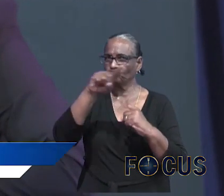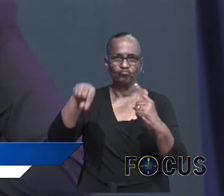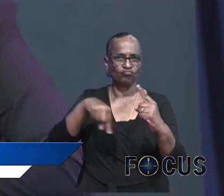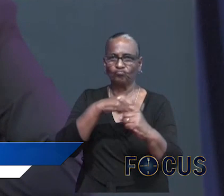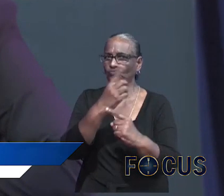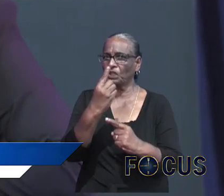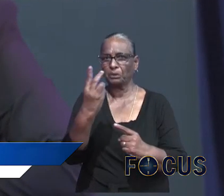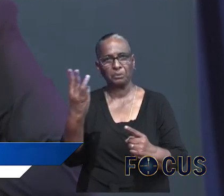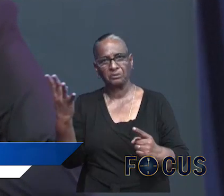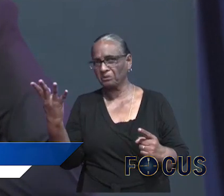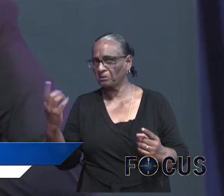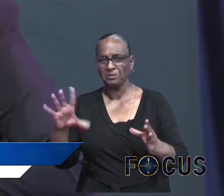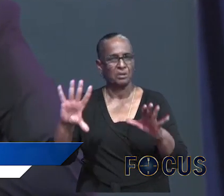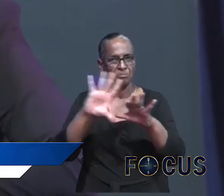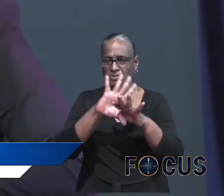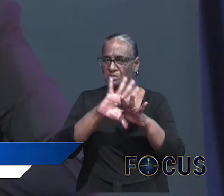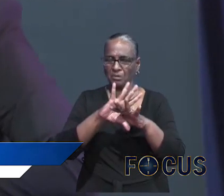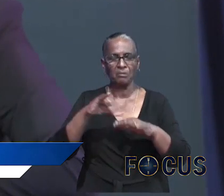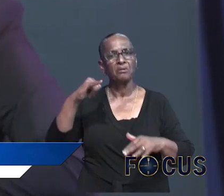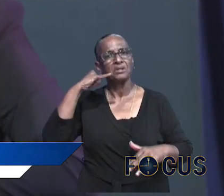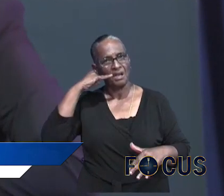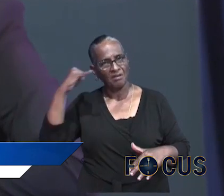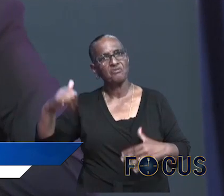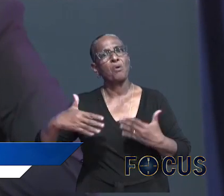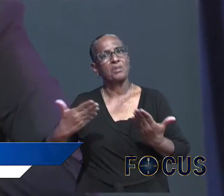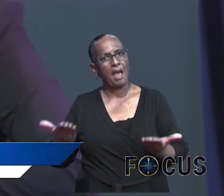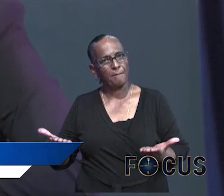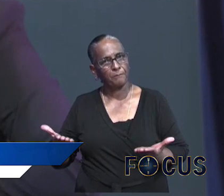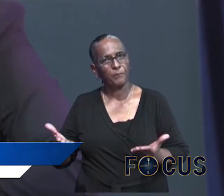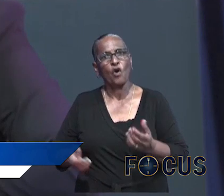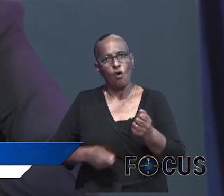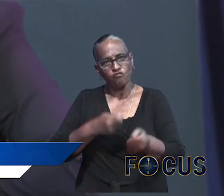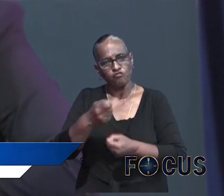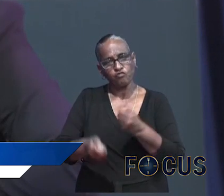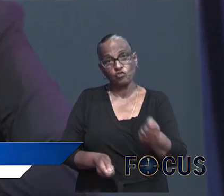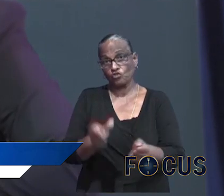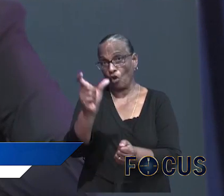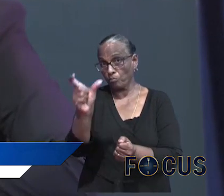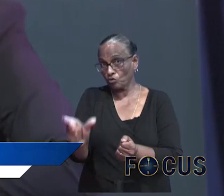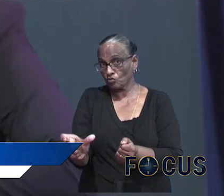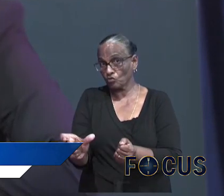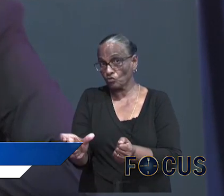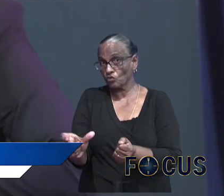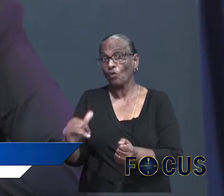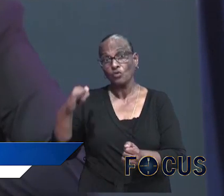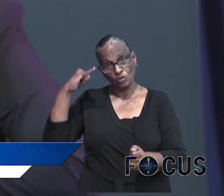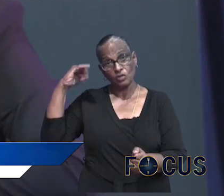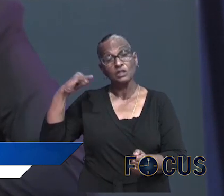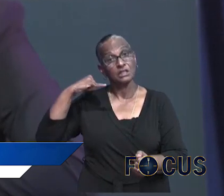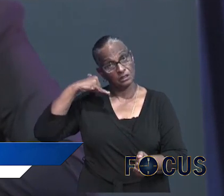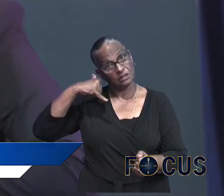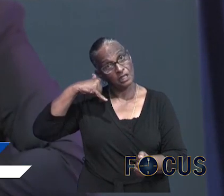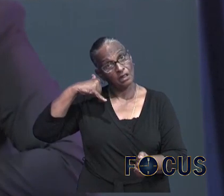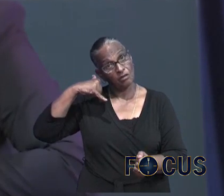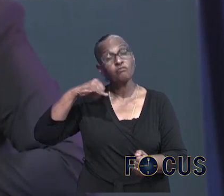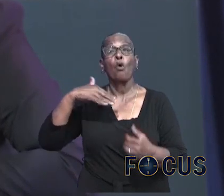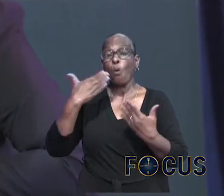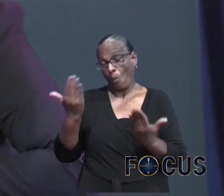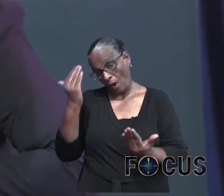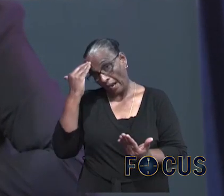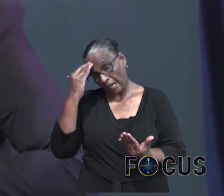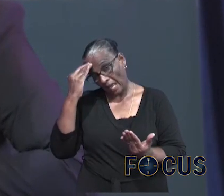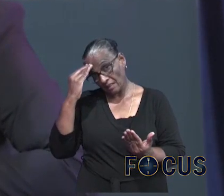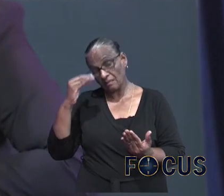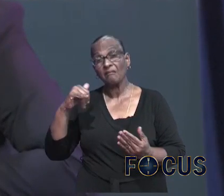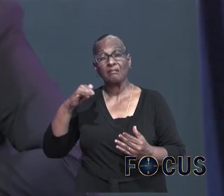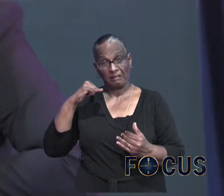Hun telefoonnummers zijn ook bekend. De verpleegkundigen die eenmaal 24 uur, nou niet eenmaal 24 uur in een roulatieverband, maar 24